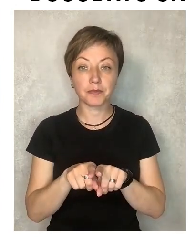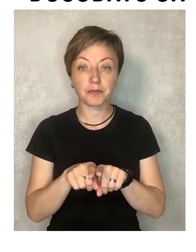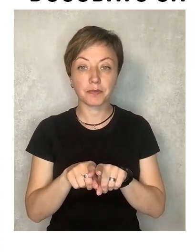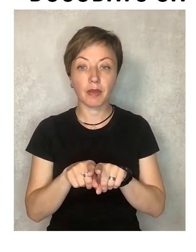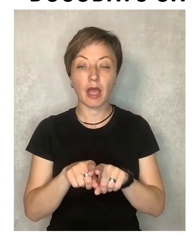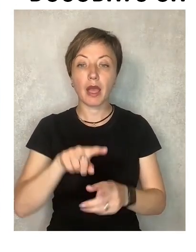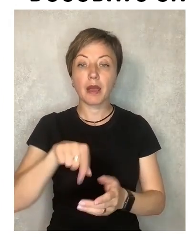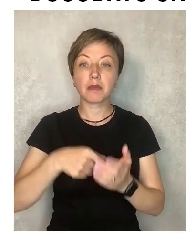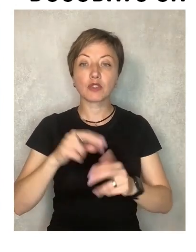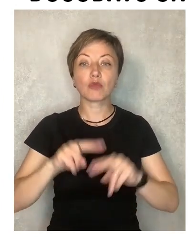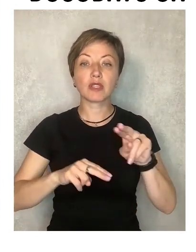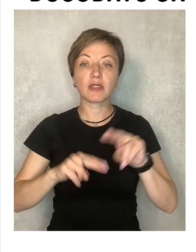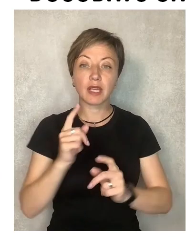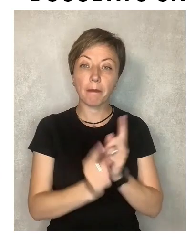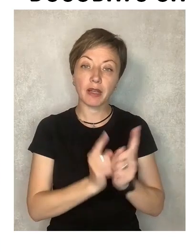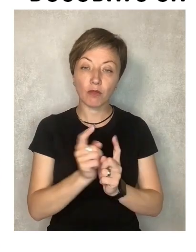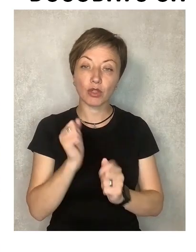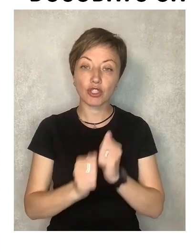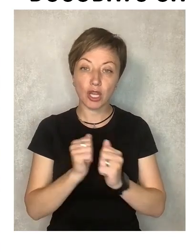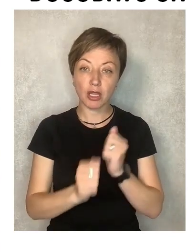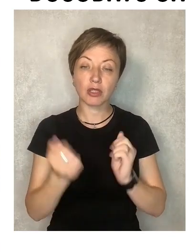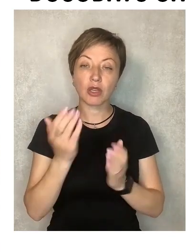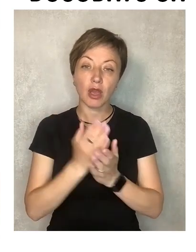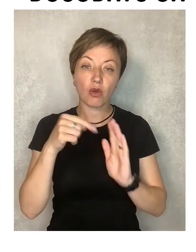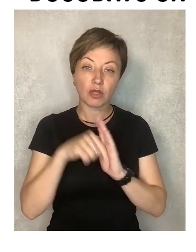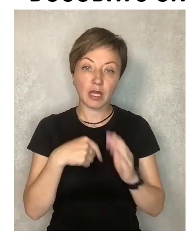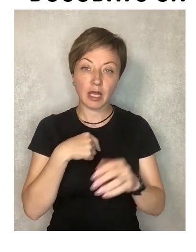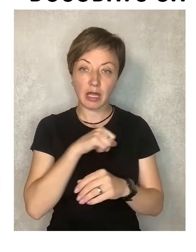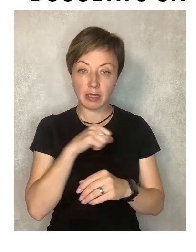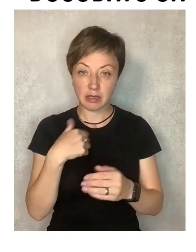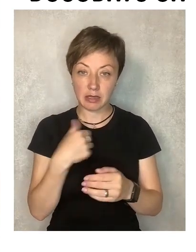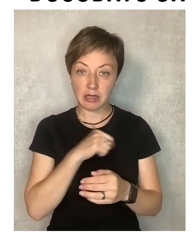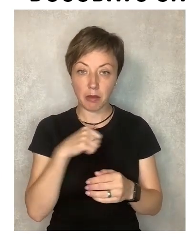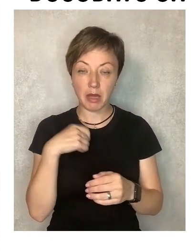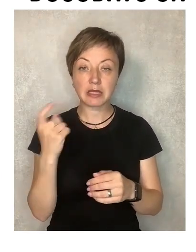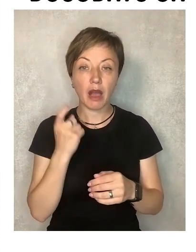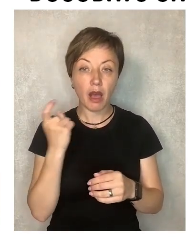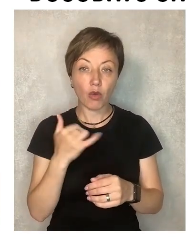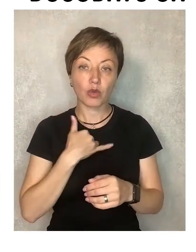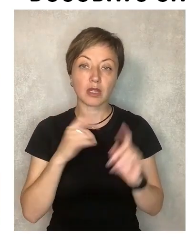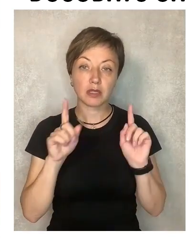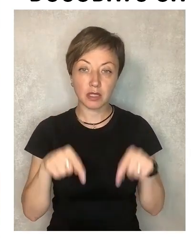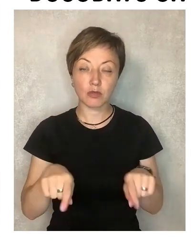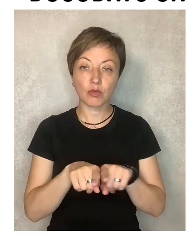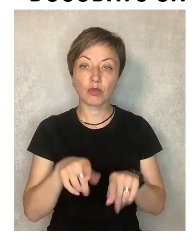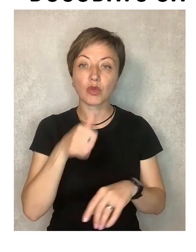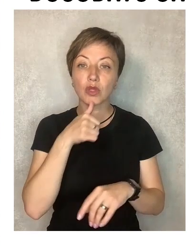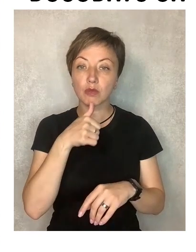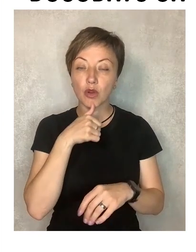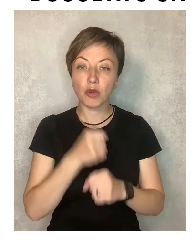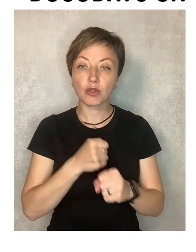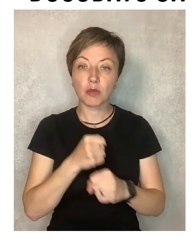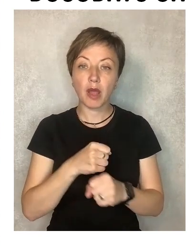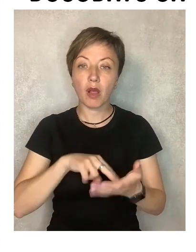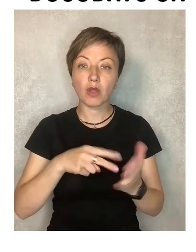містобудівних перетвореннях часто це також є ознакою. Я, наприклад, сама з Харкова, то у нас теж були спроби і, власне, розроблялась концепція